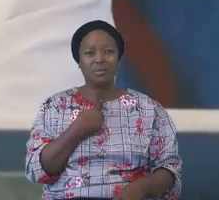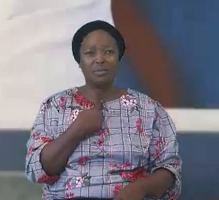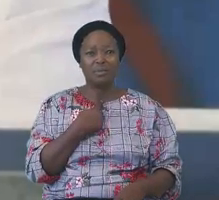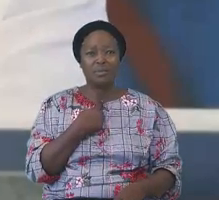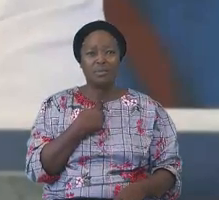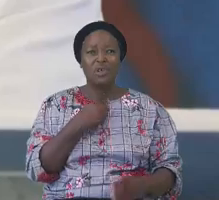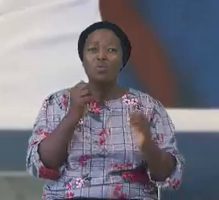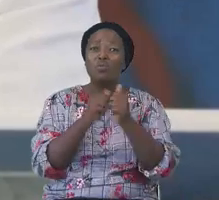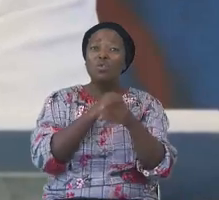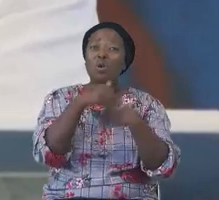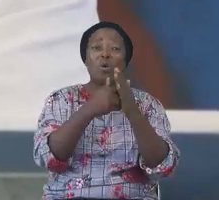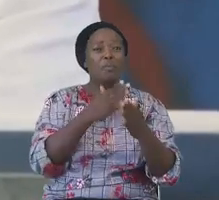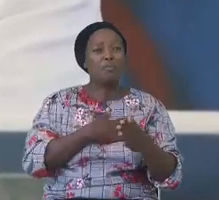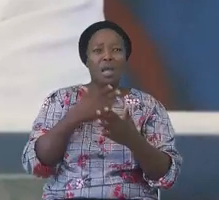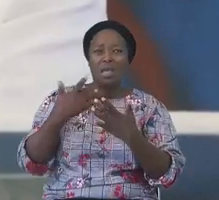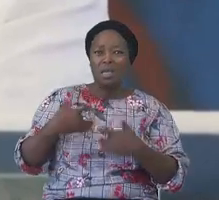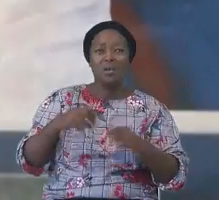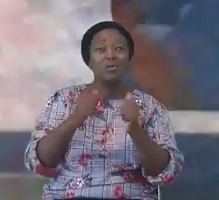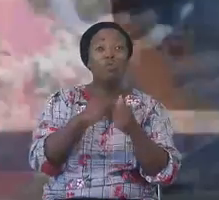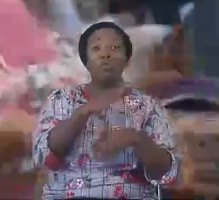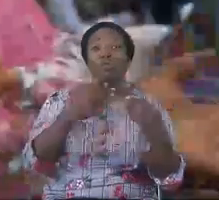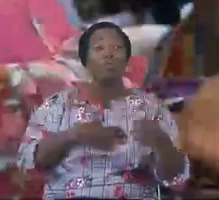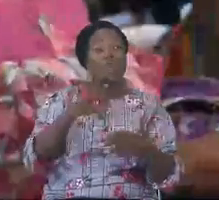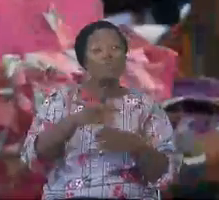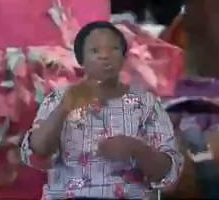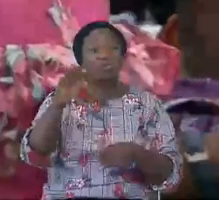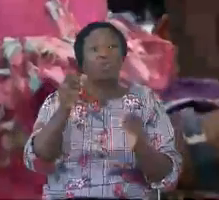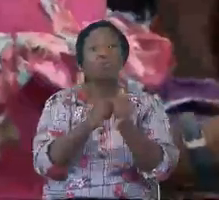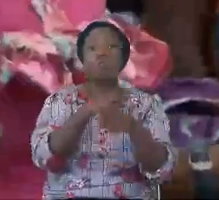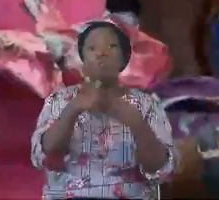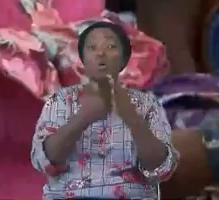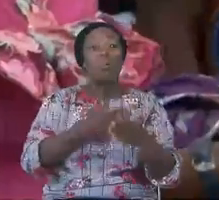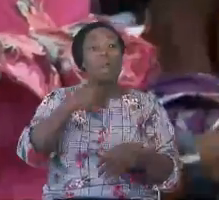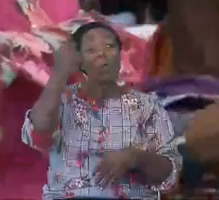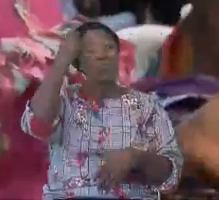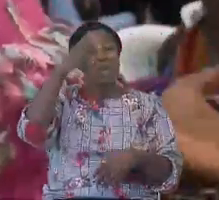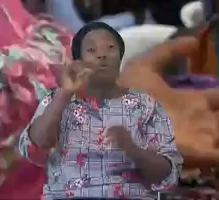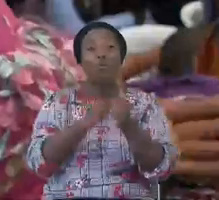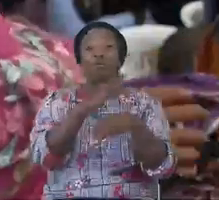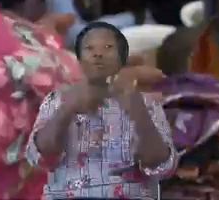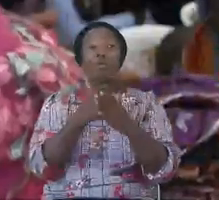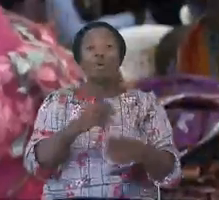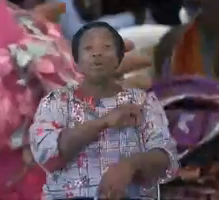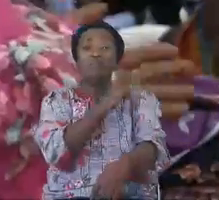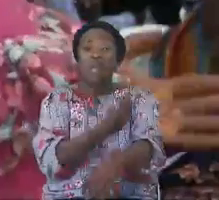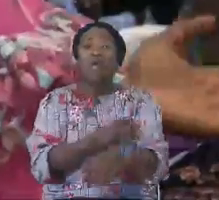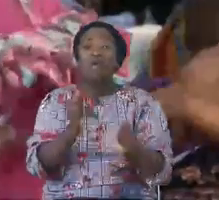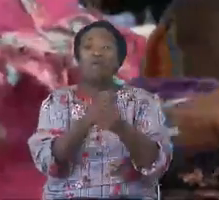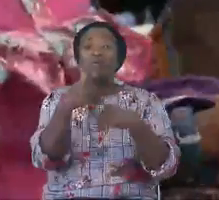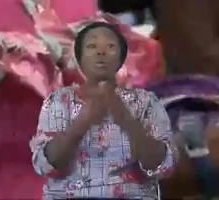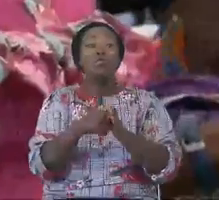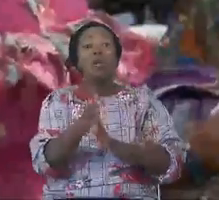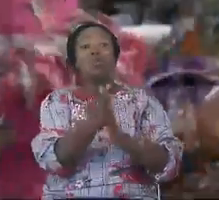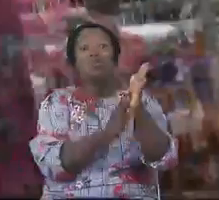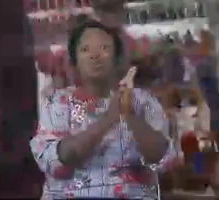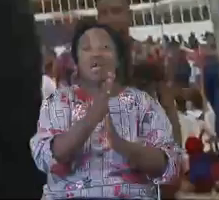Dieu. Seigneur, j'ai soif de tout mon cœur, de toute mon âme,